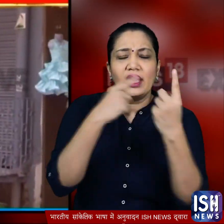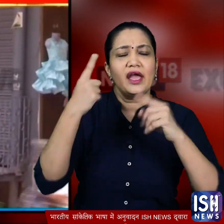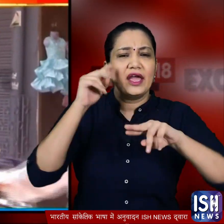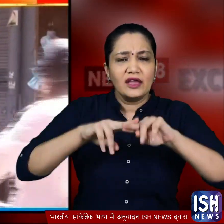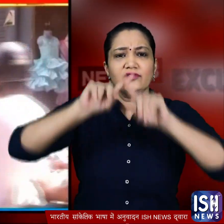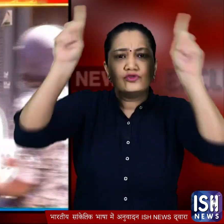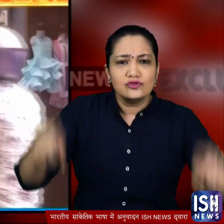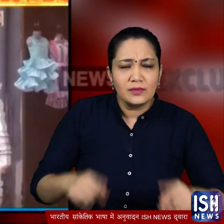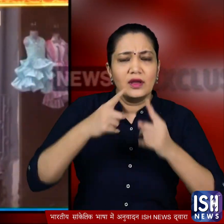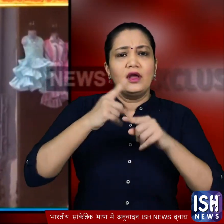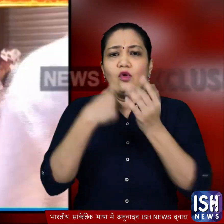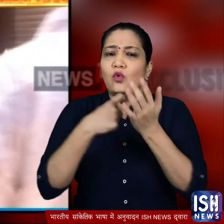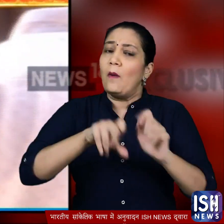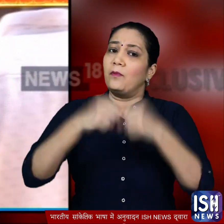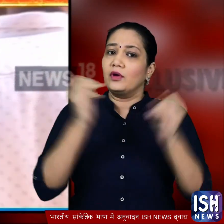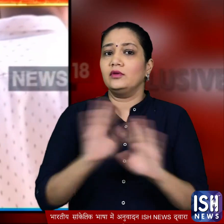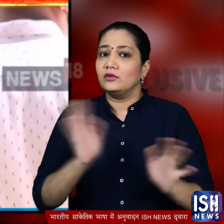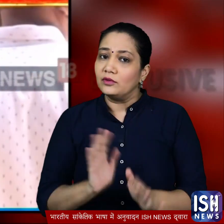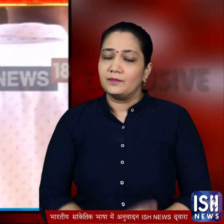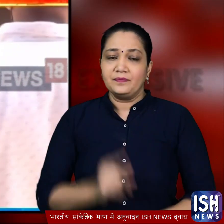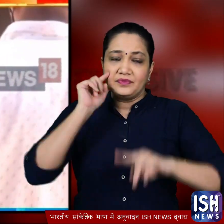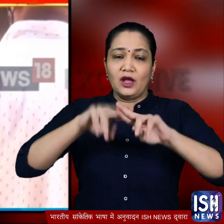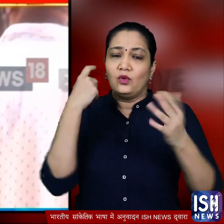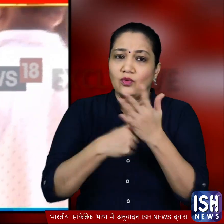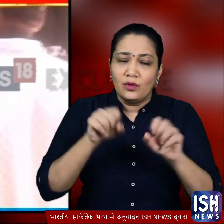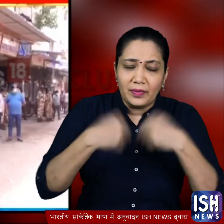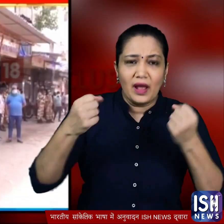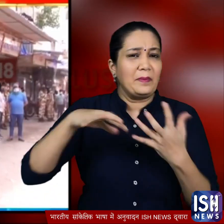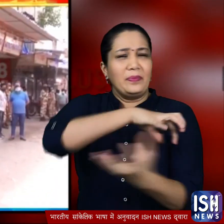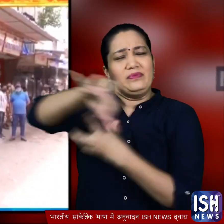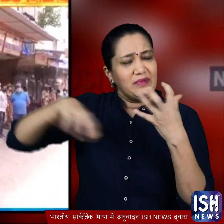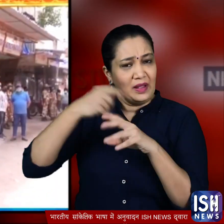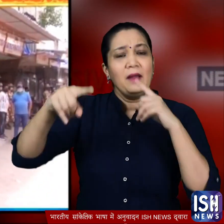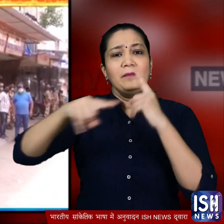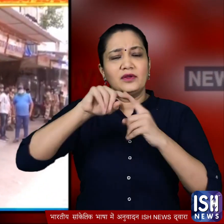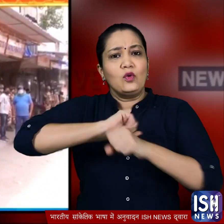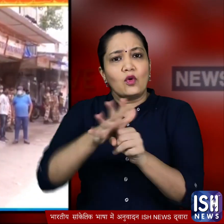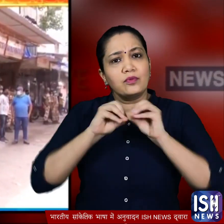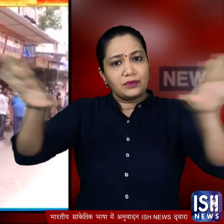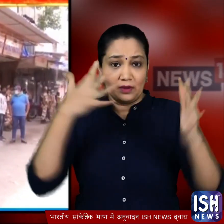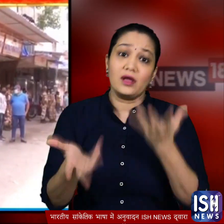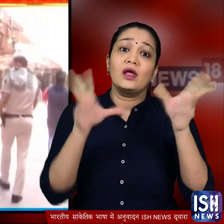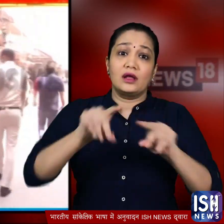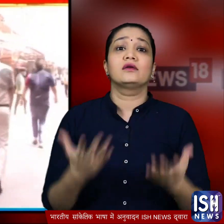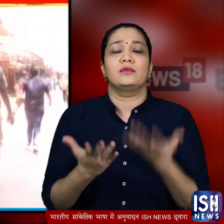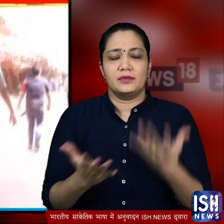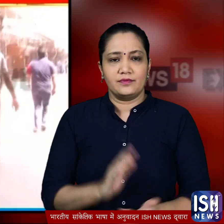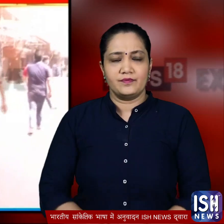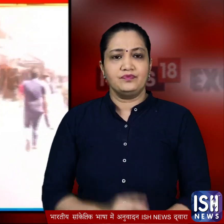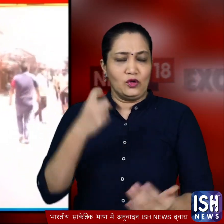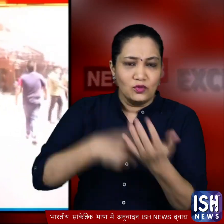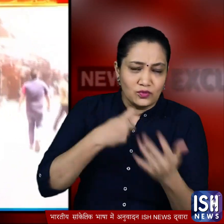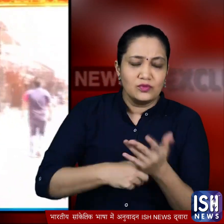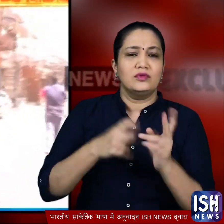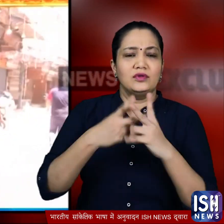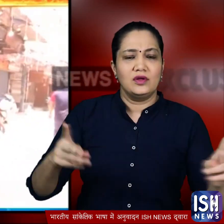भी दुकानदार अतिक्रमण न करे, क्योंकि अगर ऐसा हुआ तो अव्यवस्था तो होगी ही, साथ ही कोरोना फैलने का खतरा भी बढ़ेगा। नियम पालन हो सके